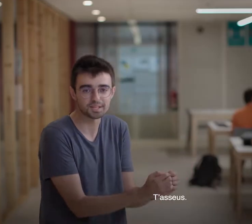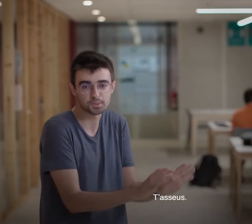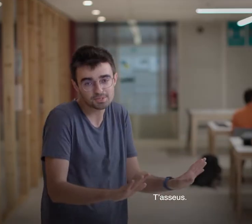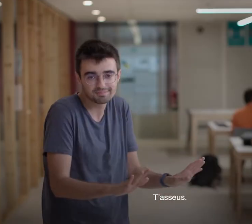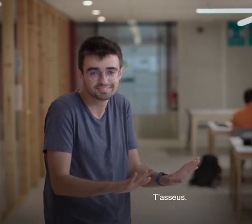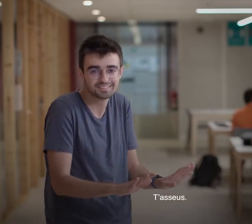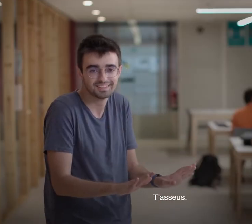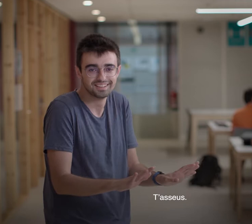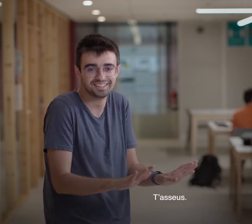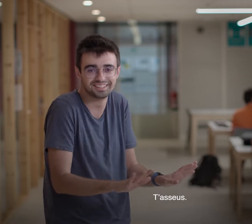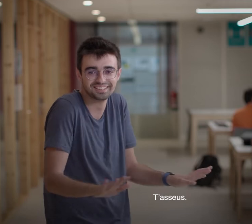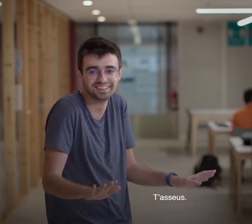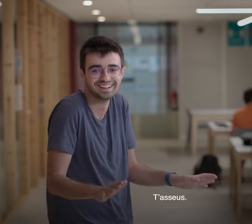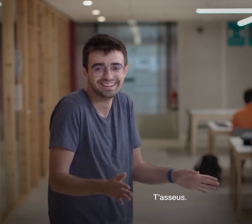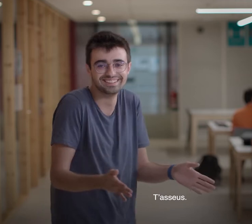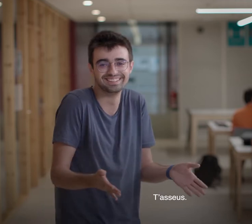Ja seus.